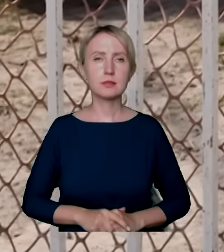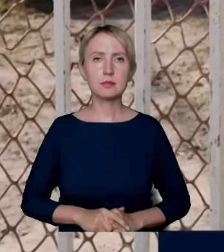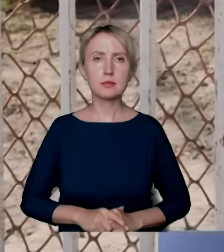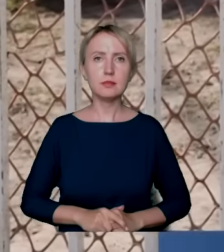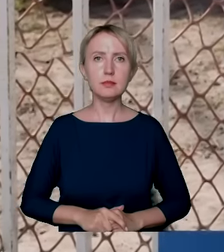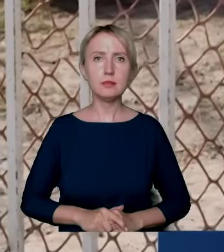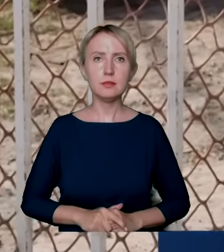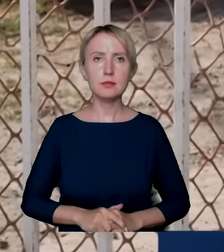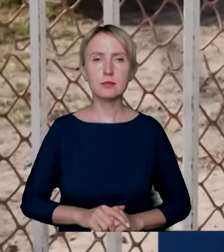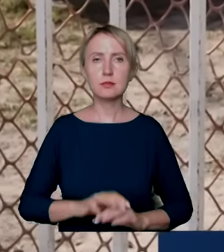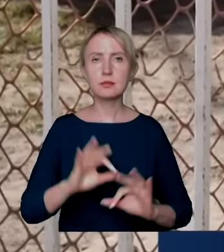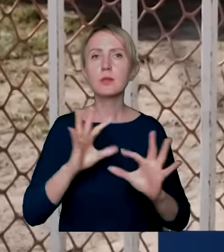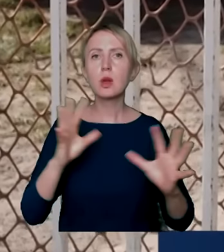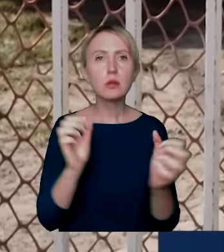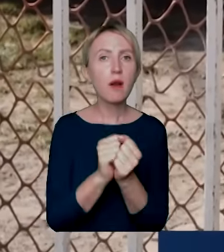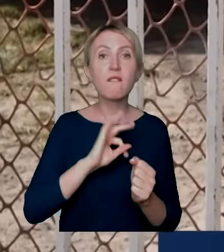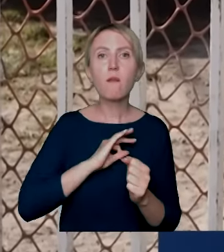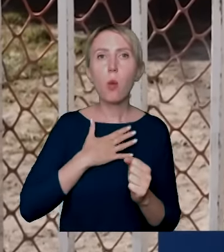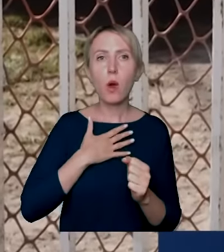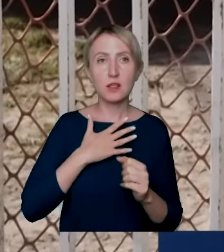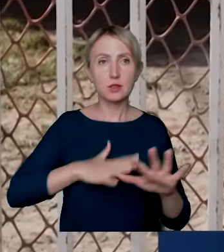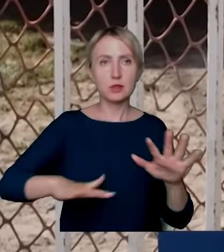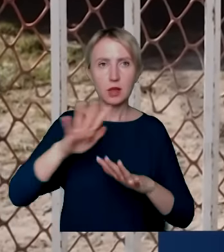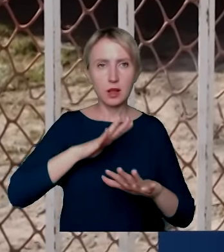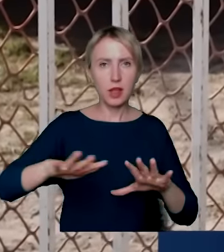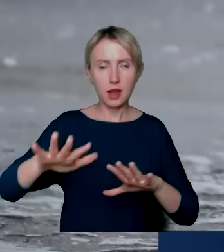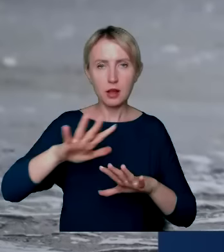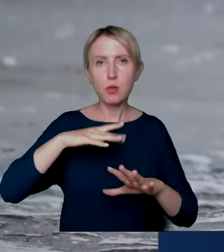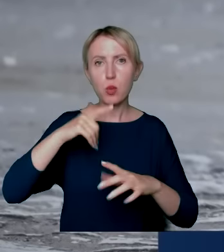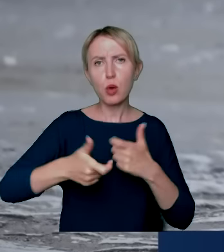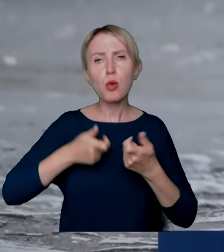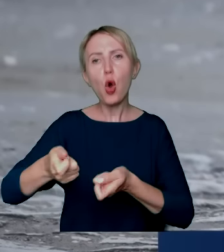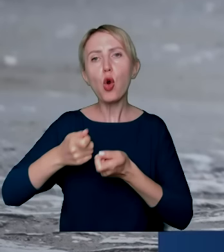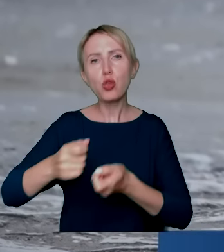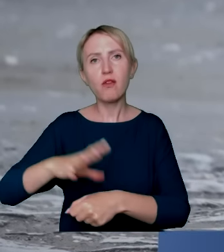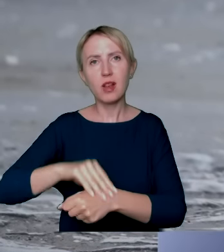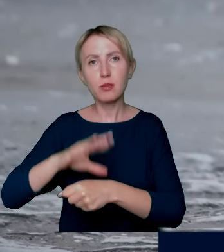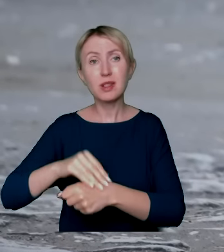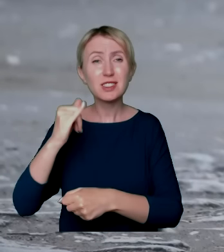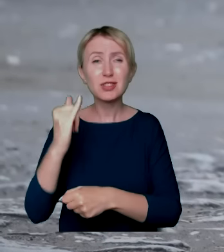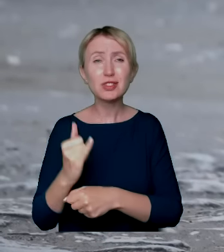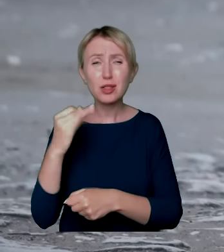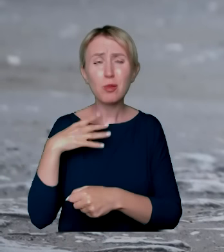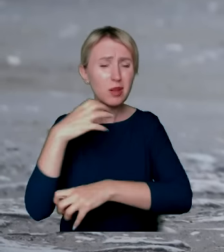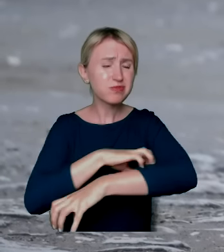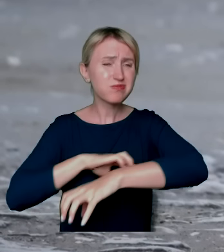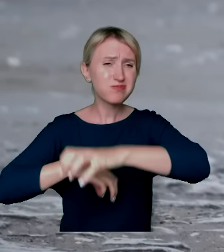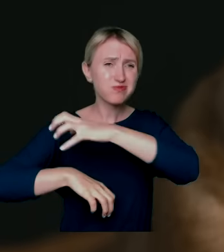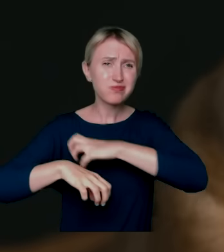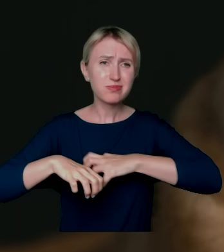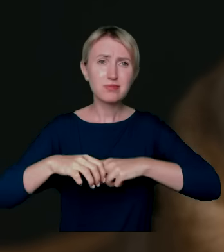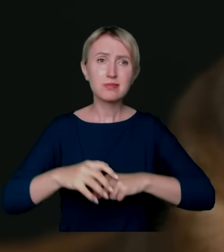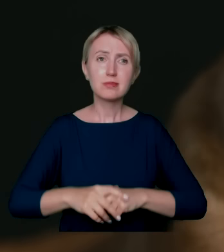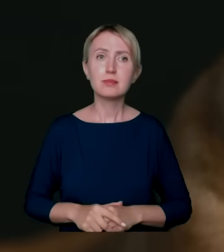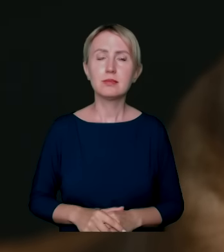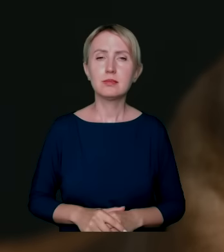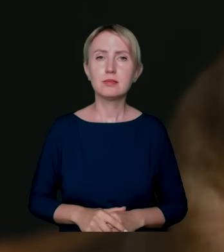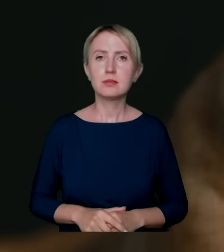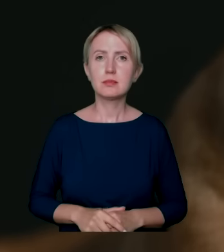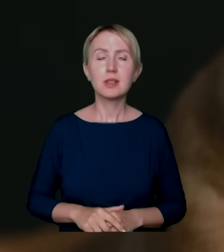Wstrząsającego odkrycia dokonali właściciele posesji, na których terenie prowadzona była hodowla psów. Dziecko miało rany charakterystyczne dla pogryzień przez psy.